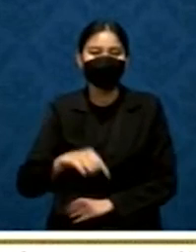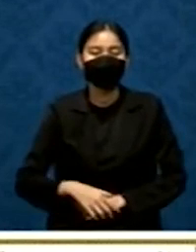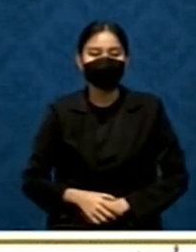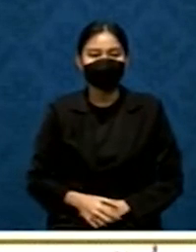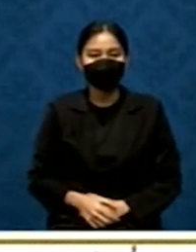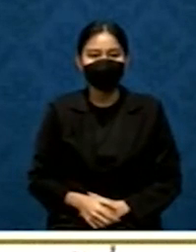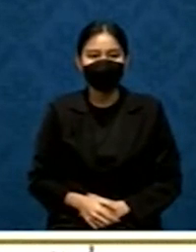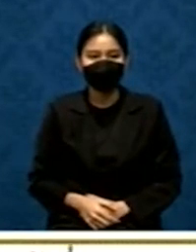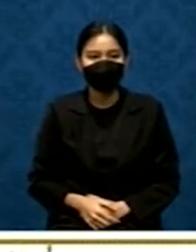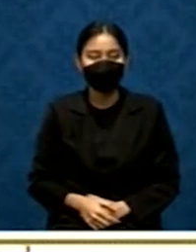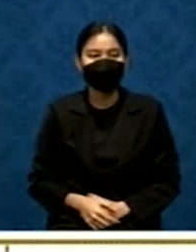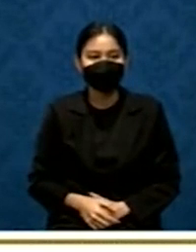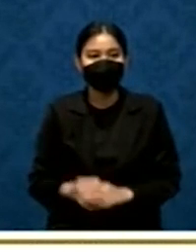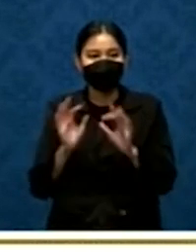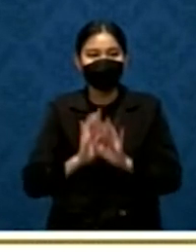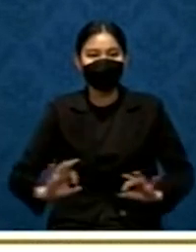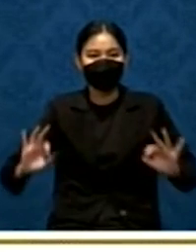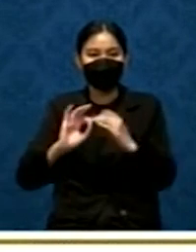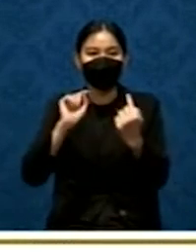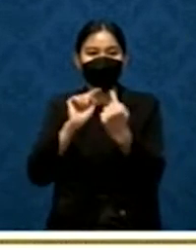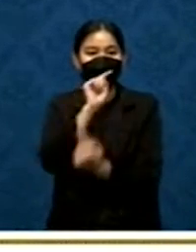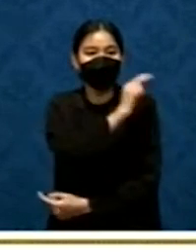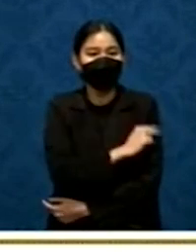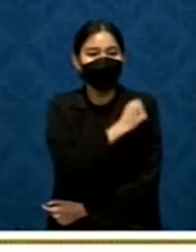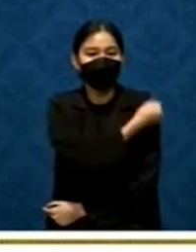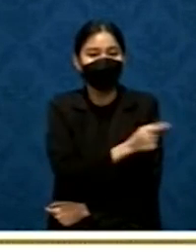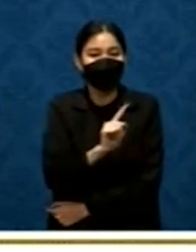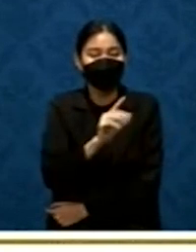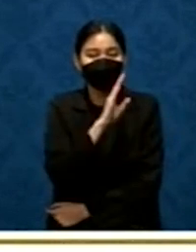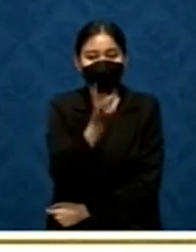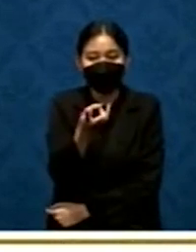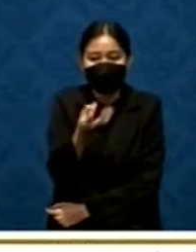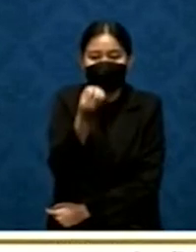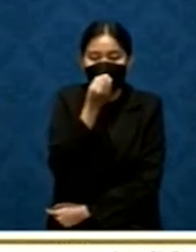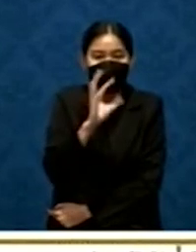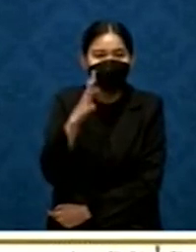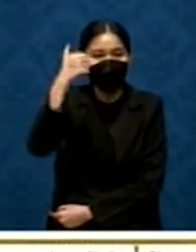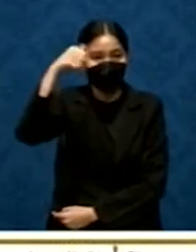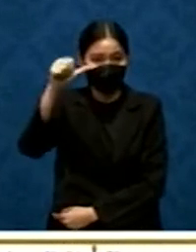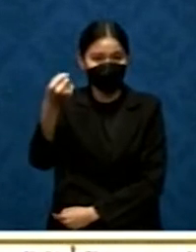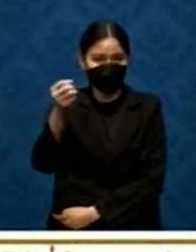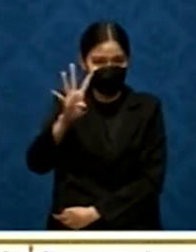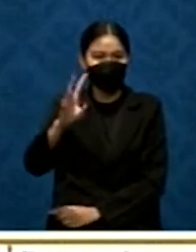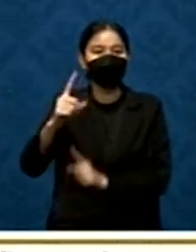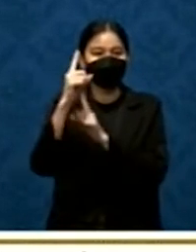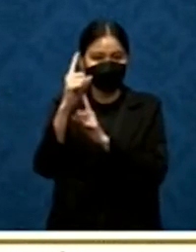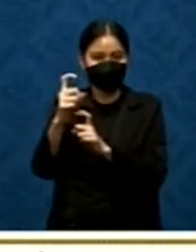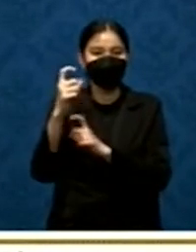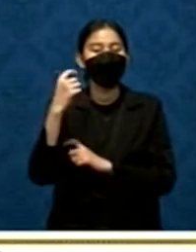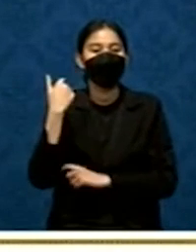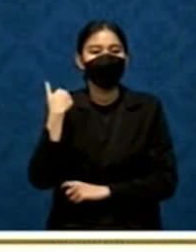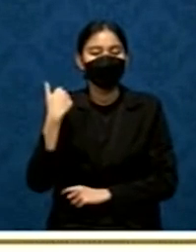ฎสำคัญทางการแพทย์เขาบอกว่าถ้าเราอดอาหารถึง14วันเนี่ยอันตรายนะครับอันตร